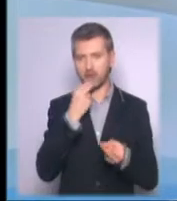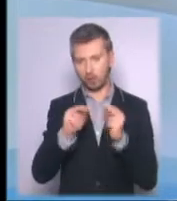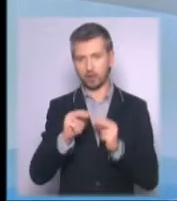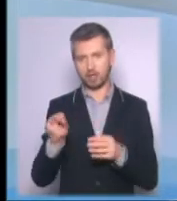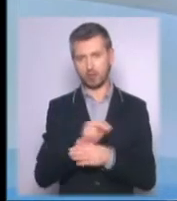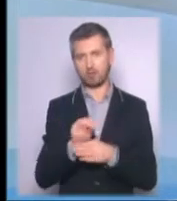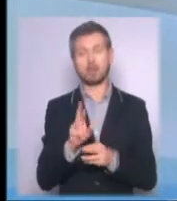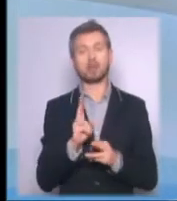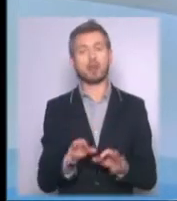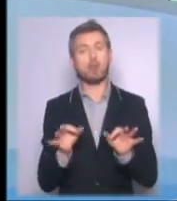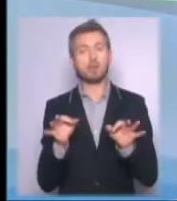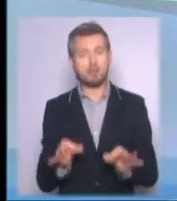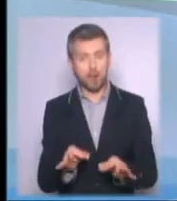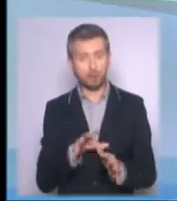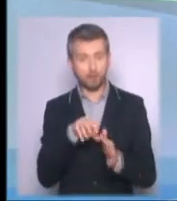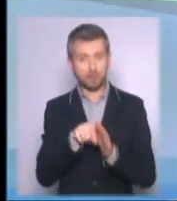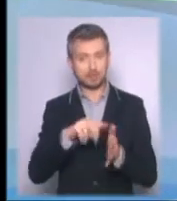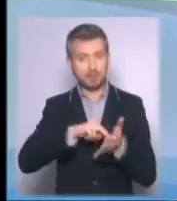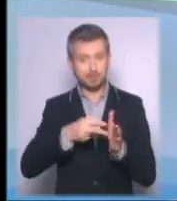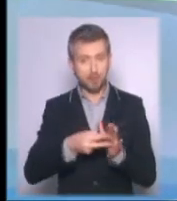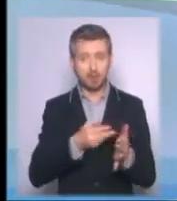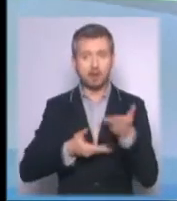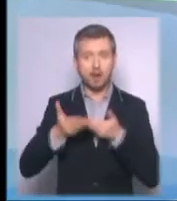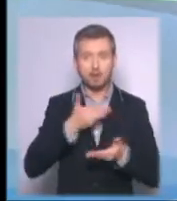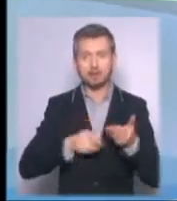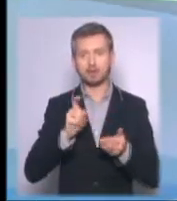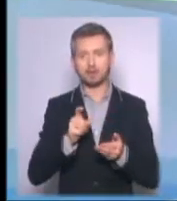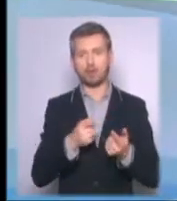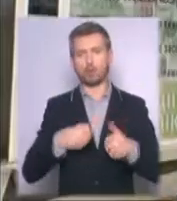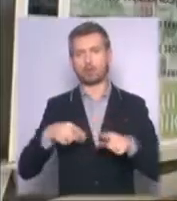план у КМДА, радилися з очільниками організацій пацієнтів.